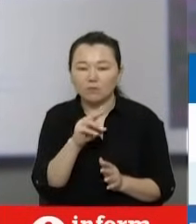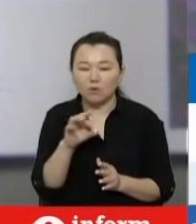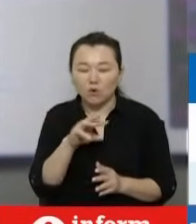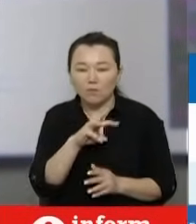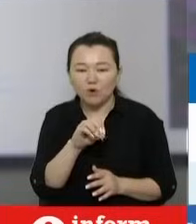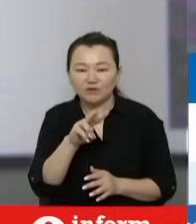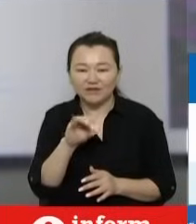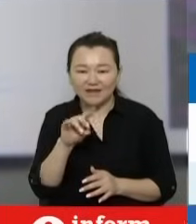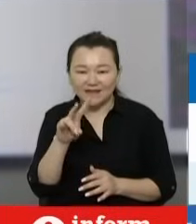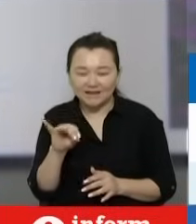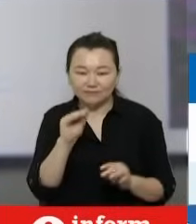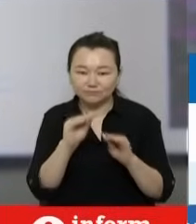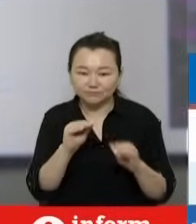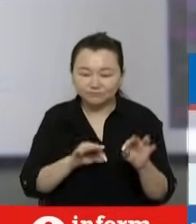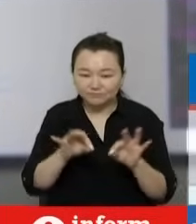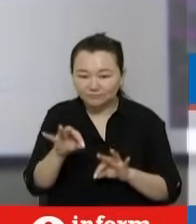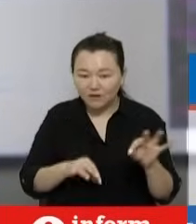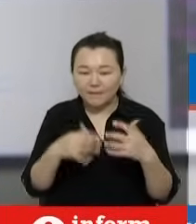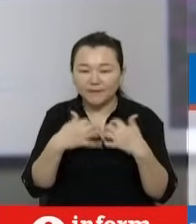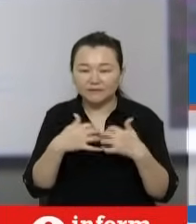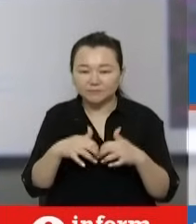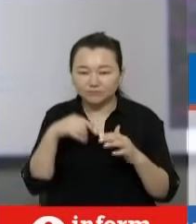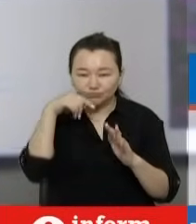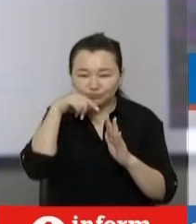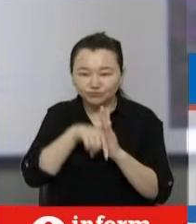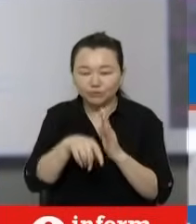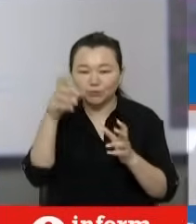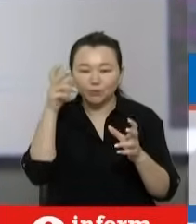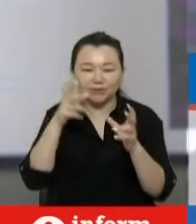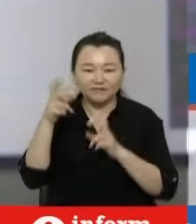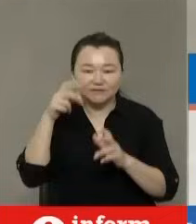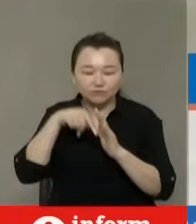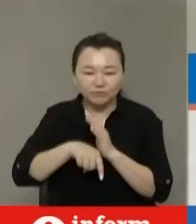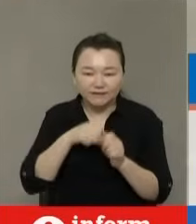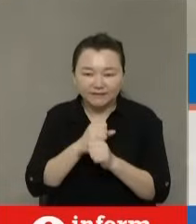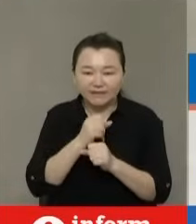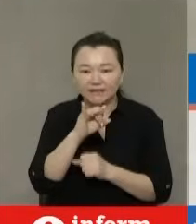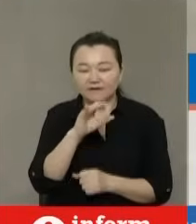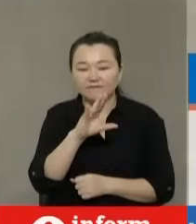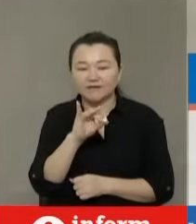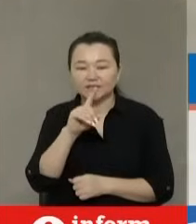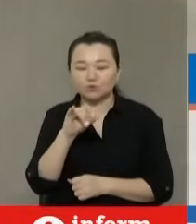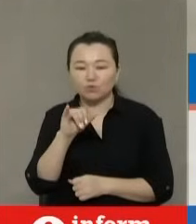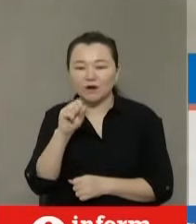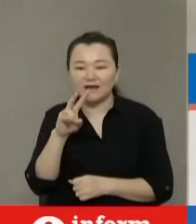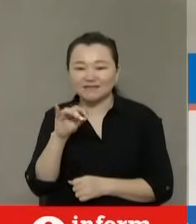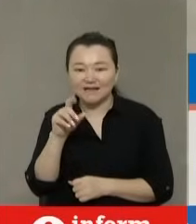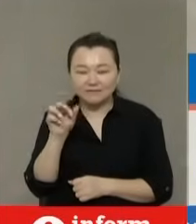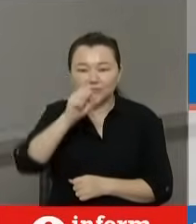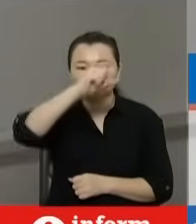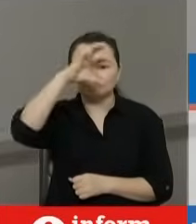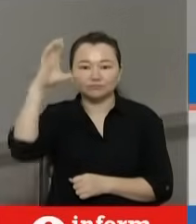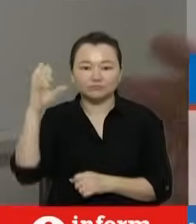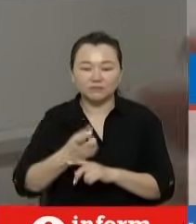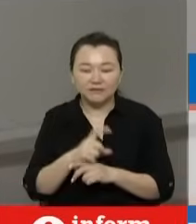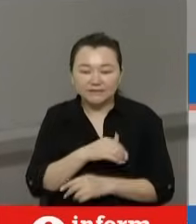моделированию, математическая модель, которая создана внутри университета непосредственно, и визуализация. В базе данных хранится информация об осадках,